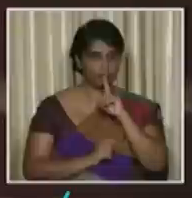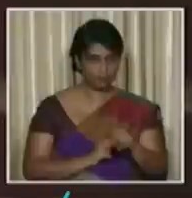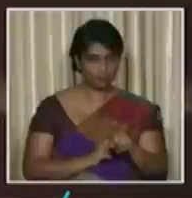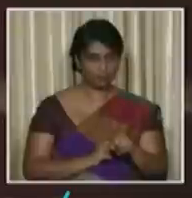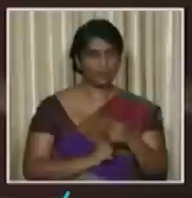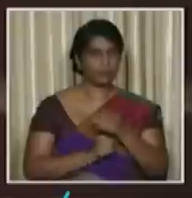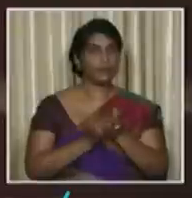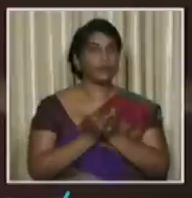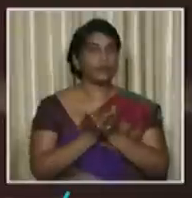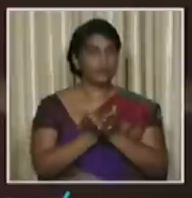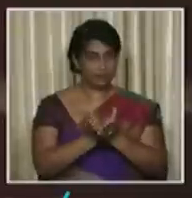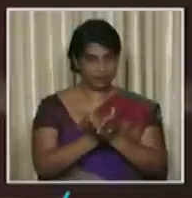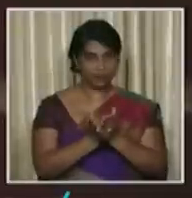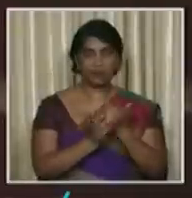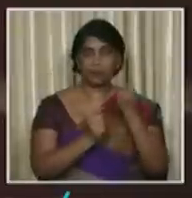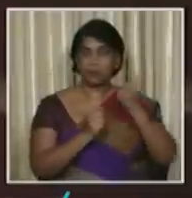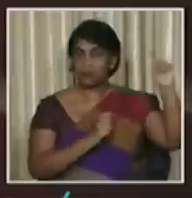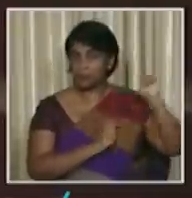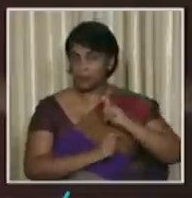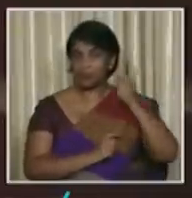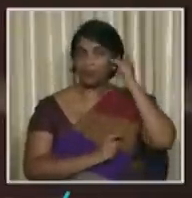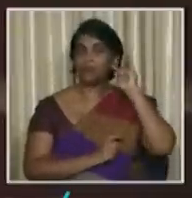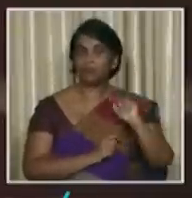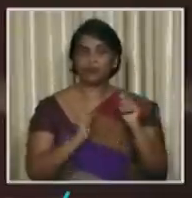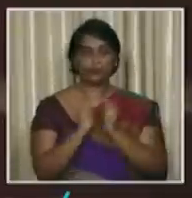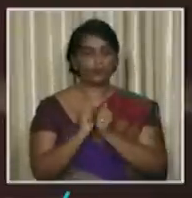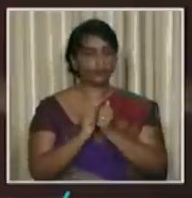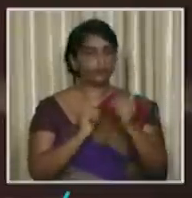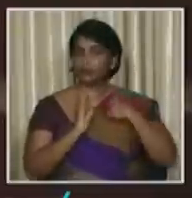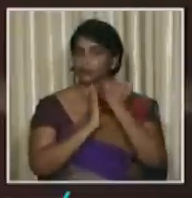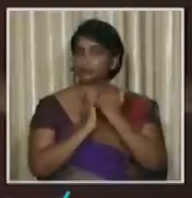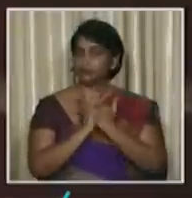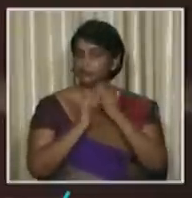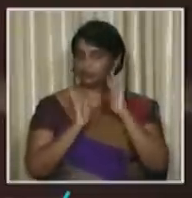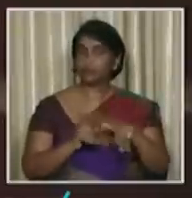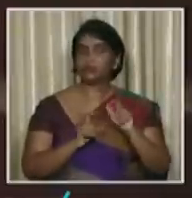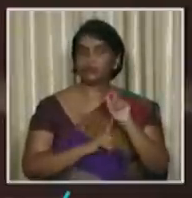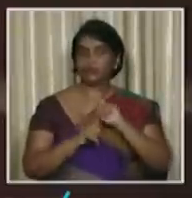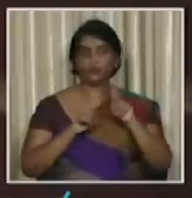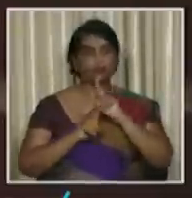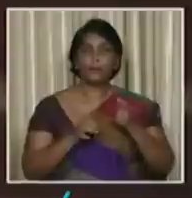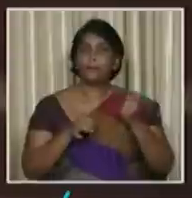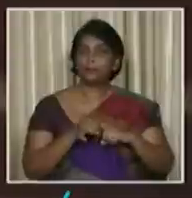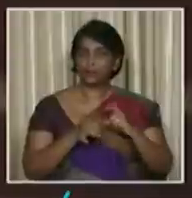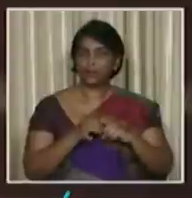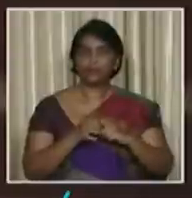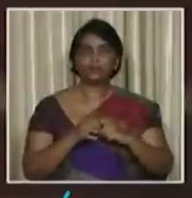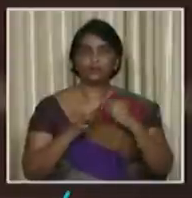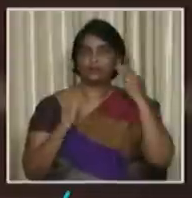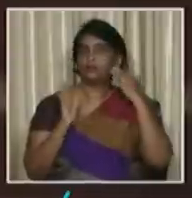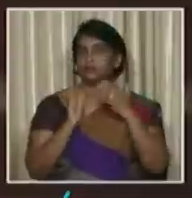සිටිමි. එක්ස්ප්‍රස් පර්ල් නෞකාවේ වන්දි ලබා ගැනීමට අදාළ කටයුතු සම්බන්ධ යෝජනාව මේ සභාවේ සාකච්ඡාවකට භාජනය